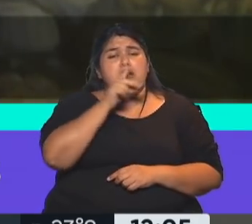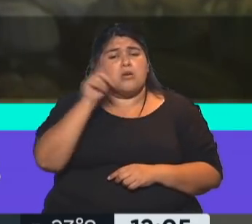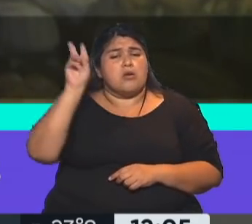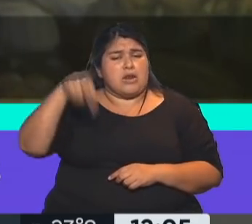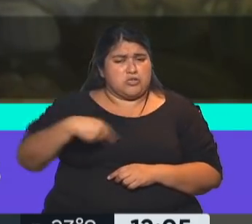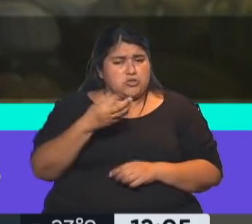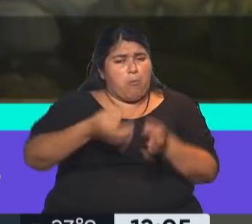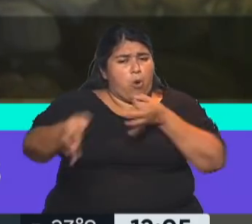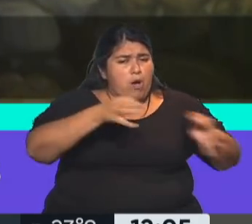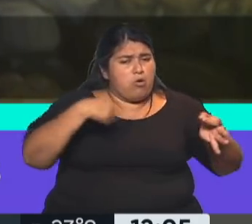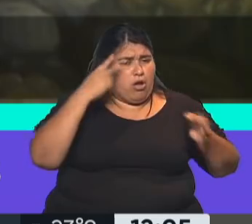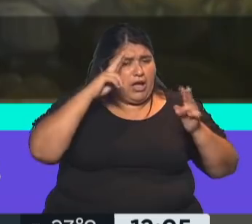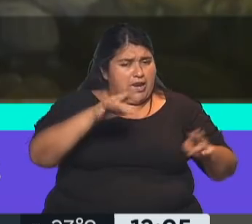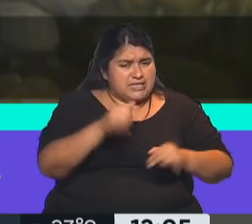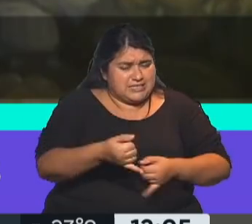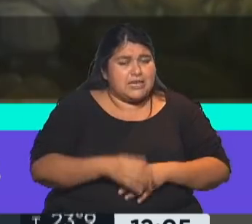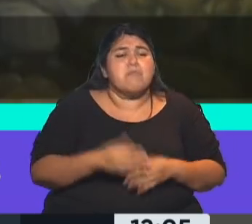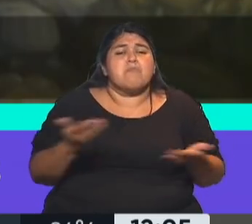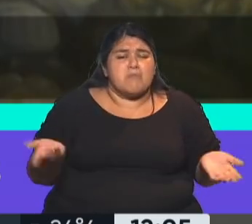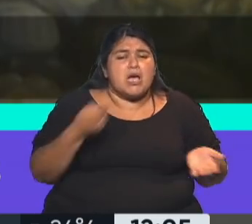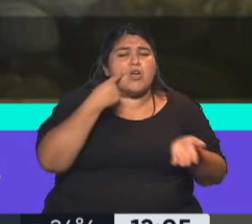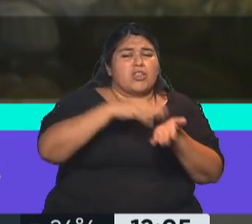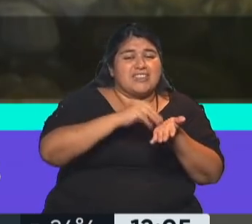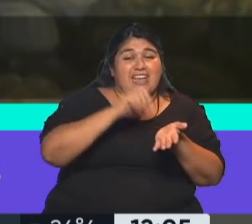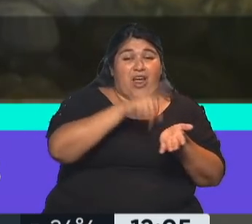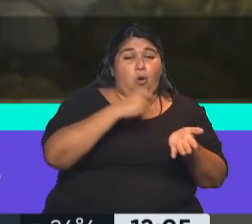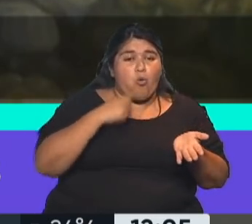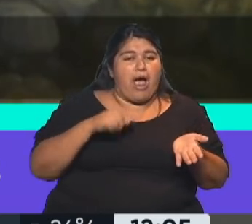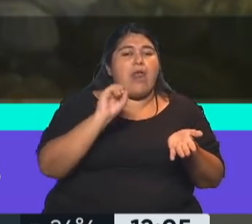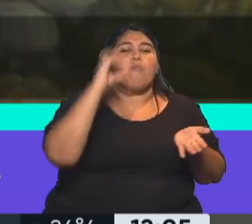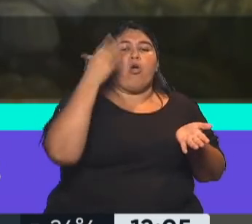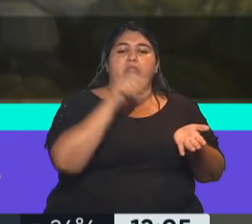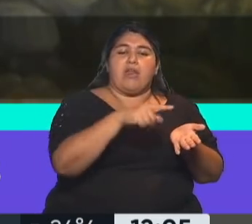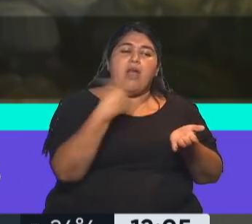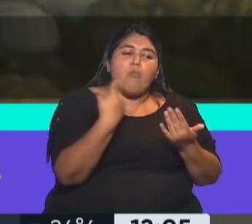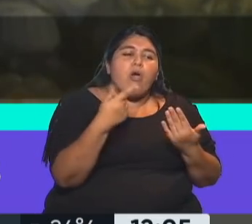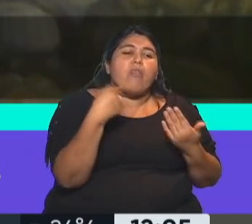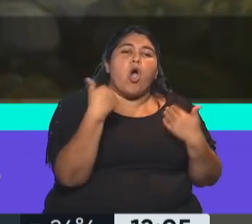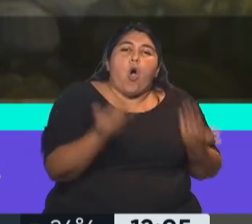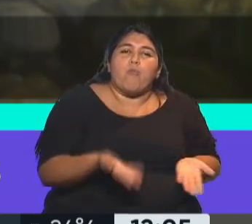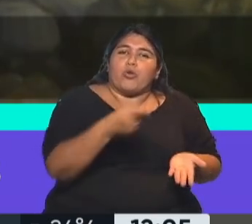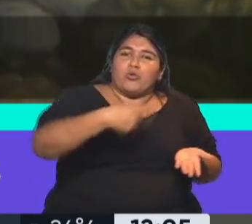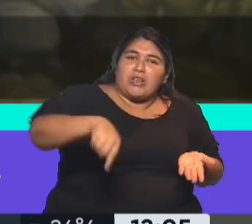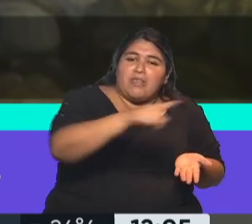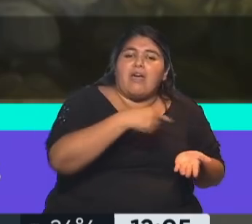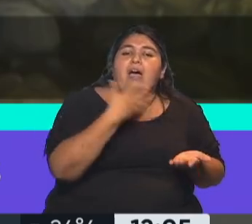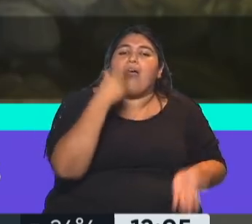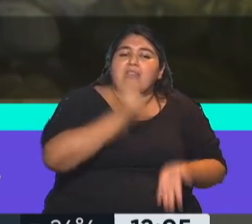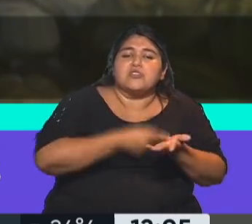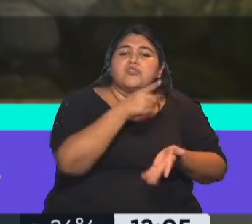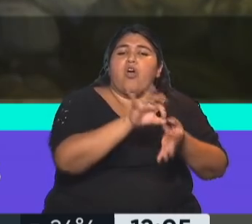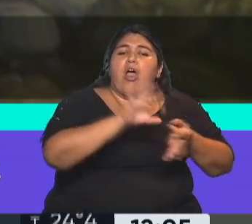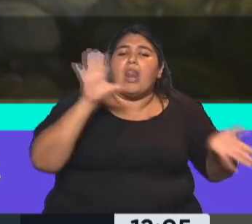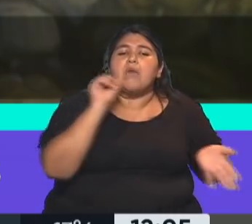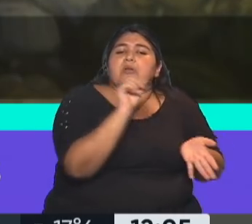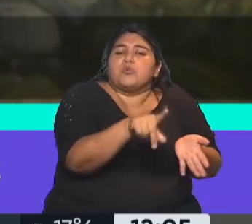народы, проживающие на территории современной Украины, имели возможность свободно, без попыток загонять их